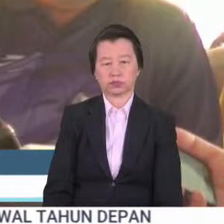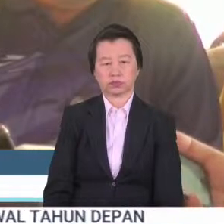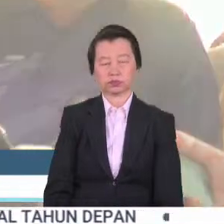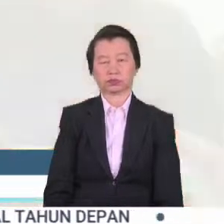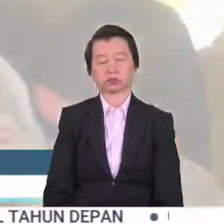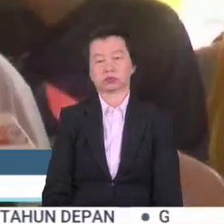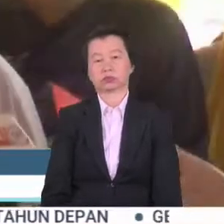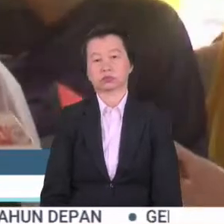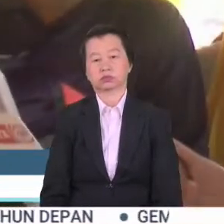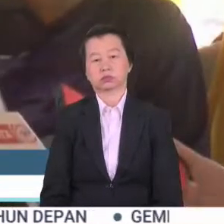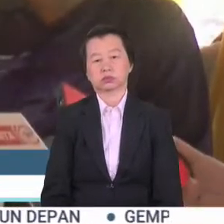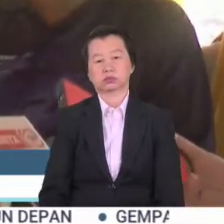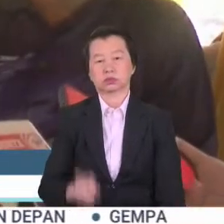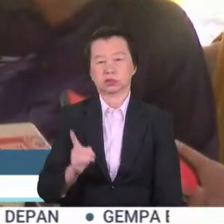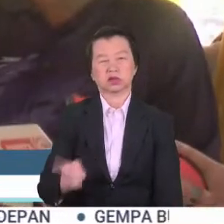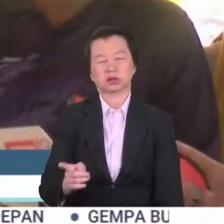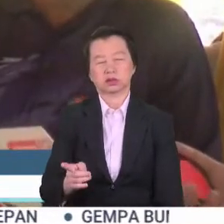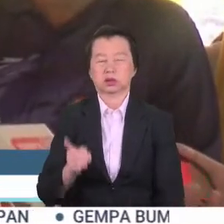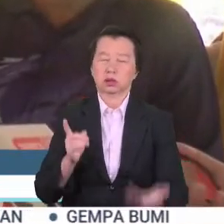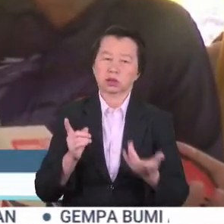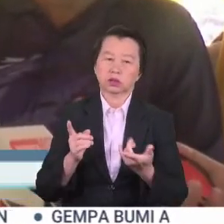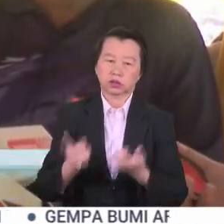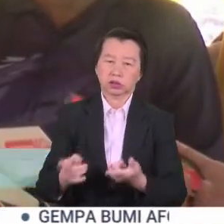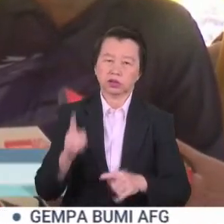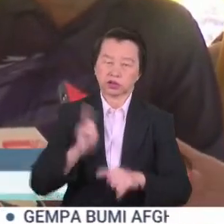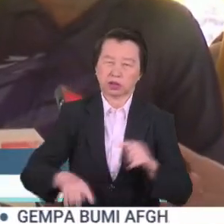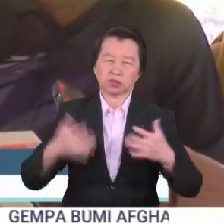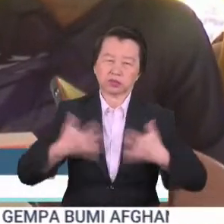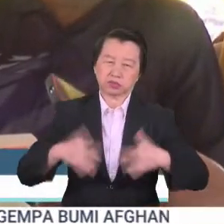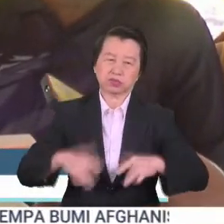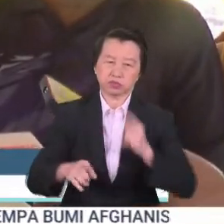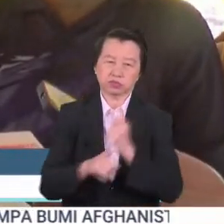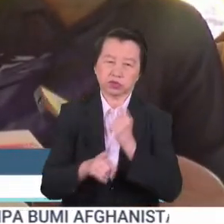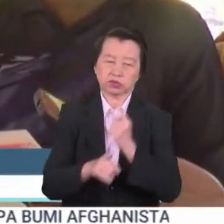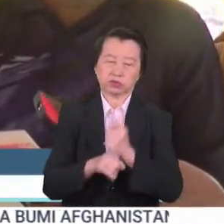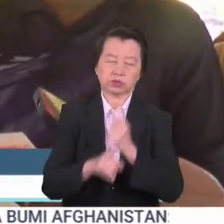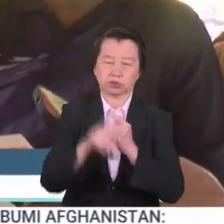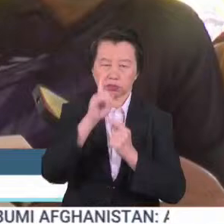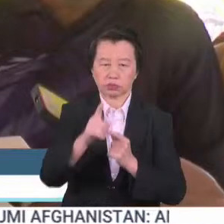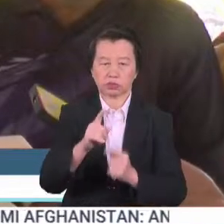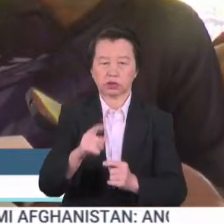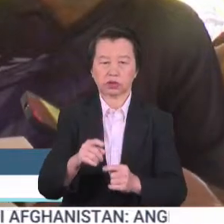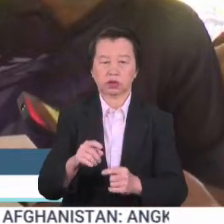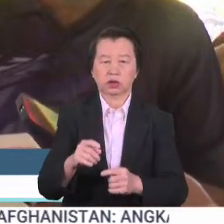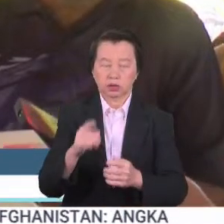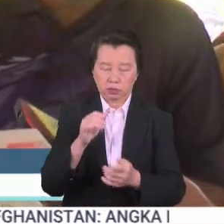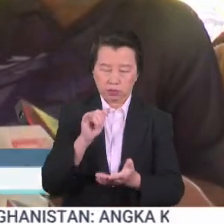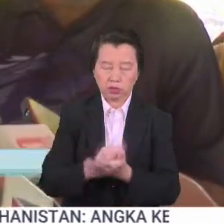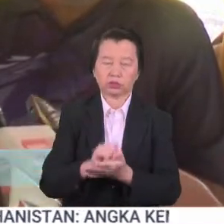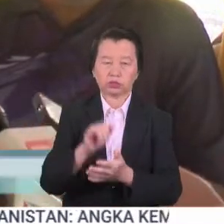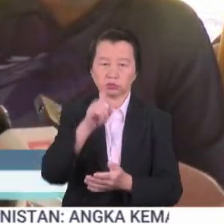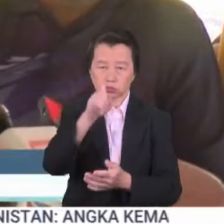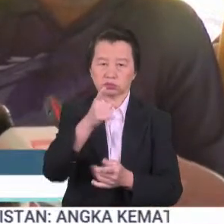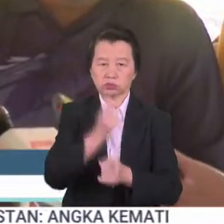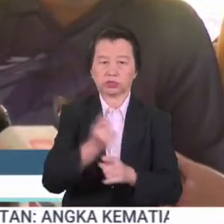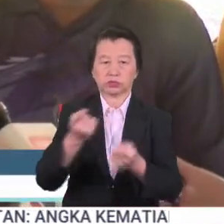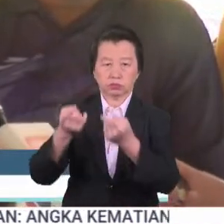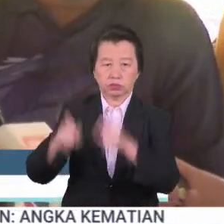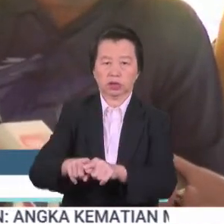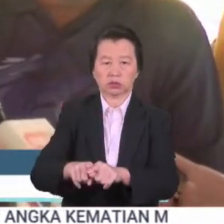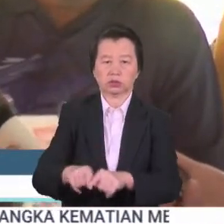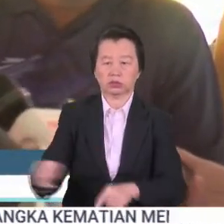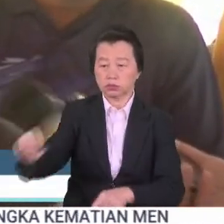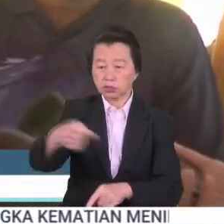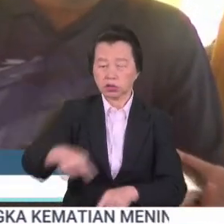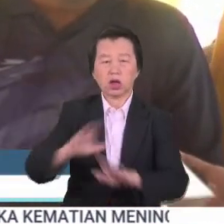denggi yang ini tidak dapat di di dinafikan lagi Memang betul perkara itu memang berlaku dan dan